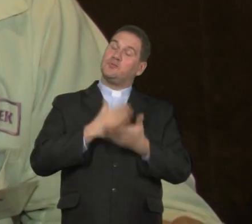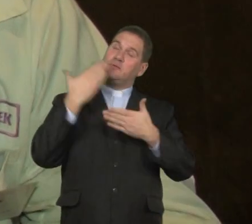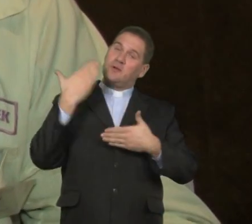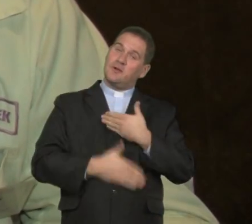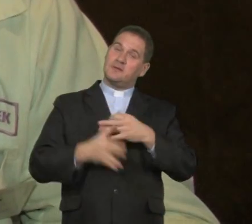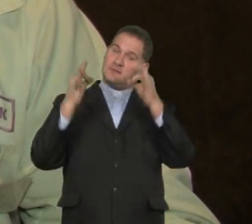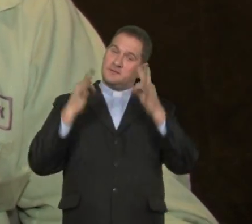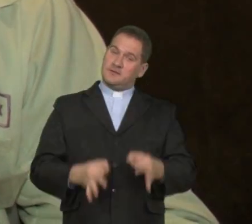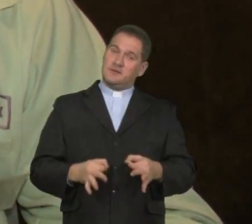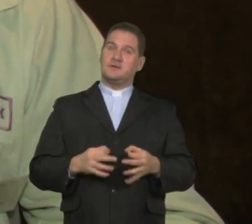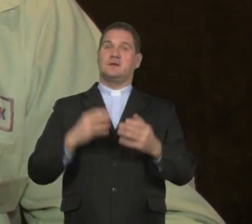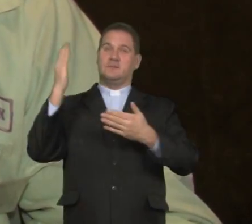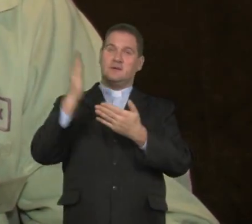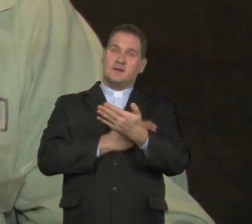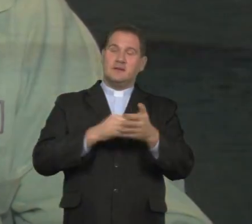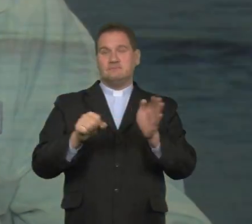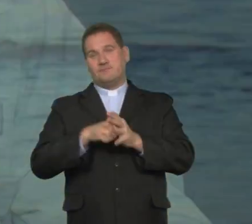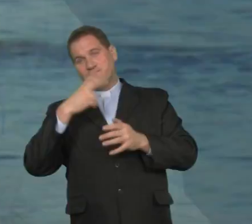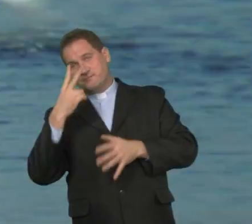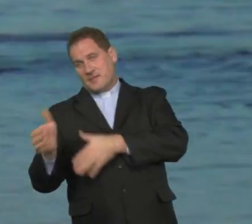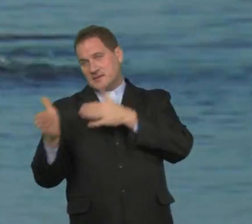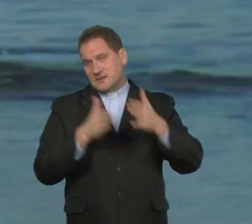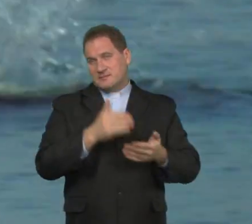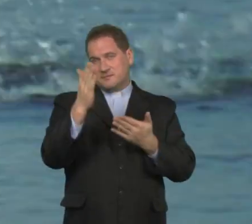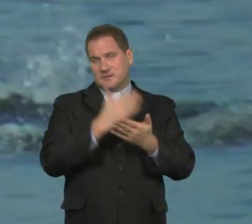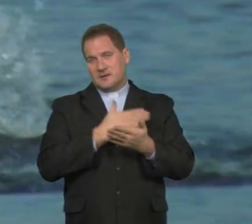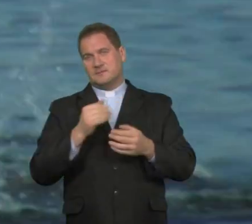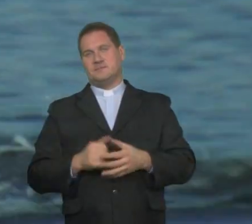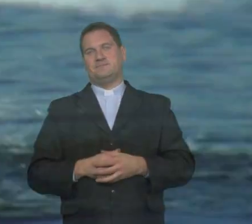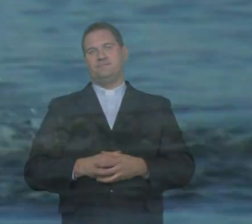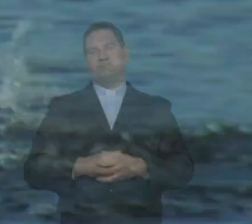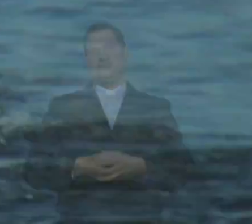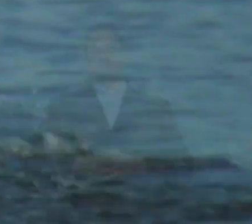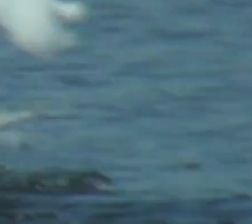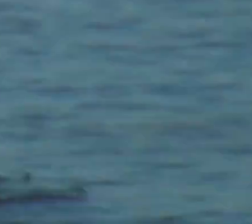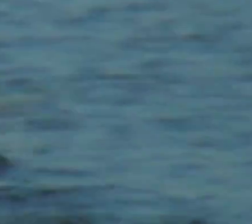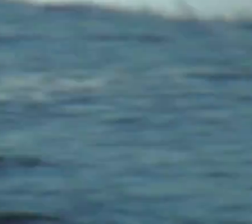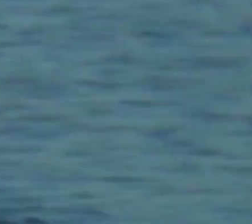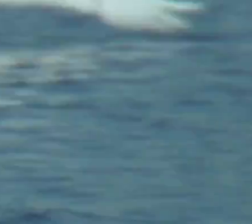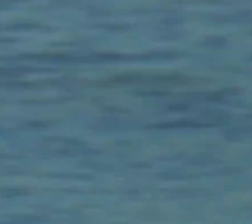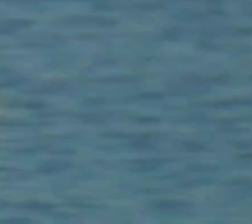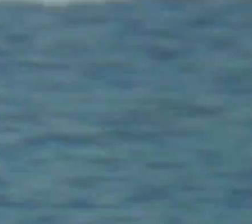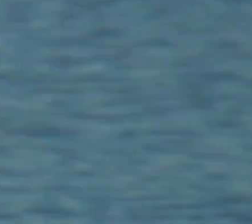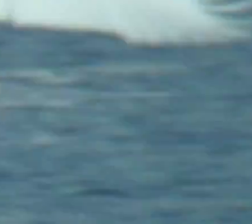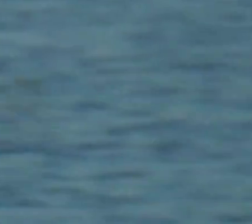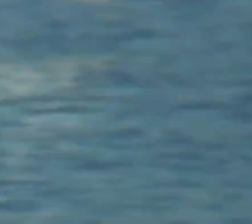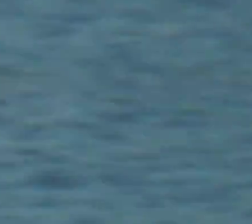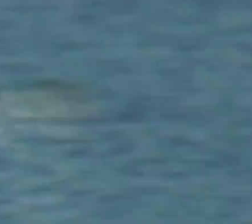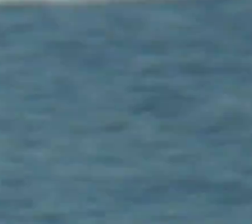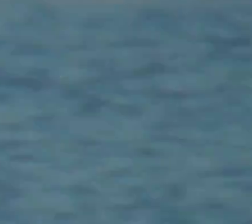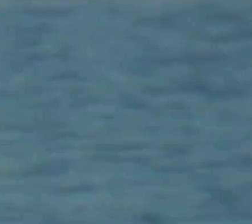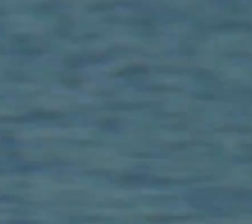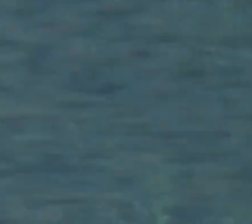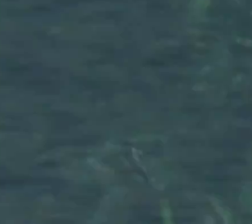się również wizytą u lekarza. I to już koniec dzisiejszego Zwierzątkowa. Do zobaczenia w następnym